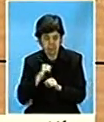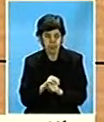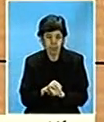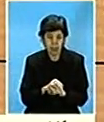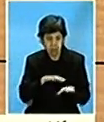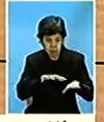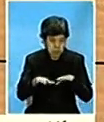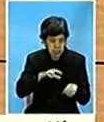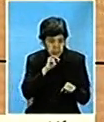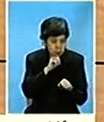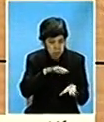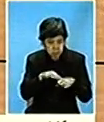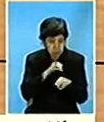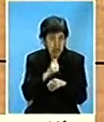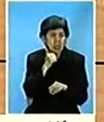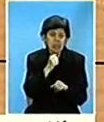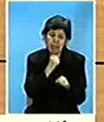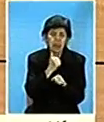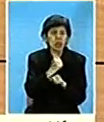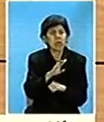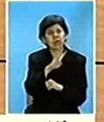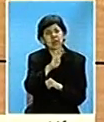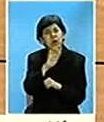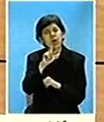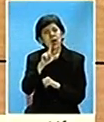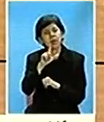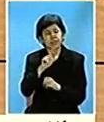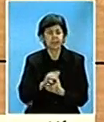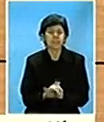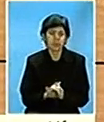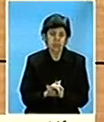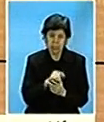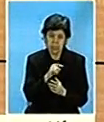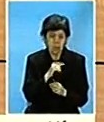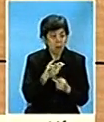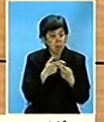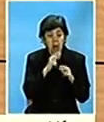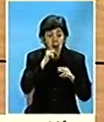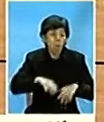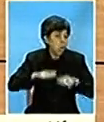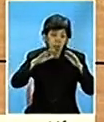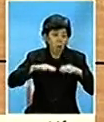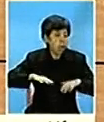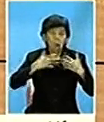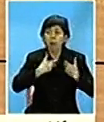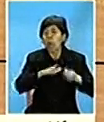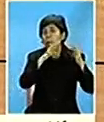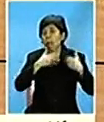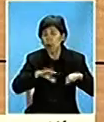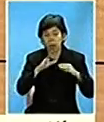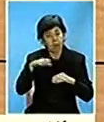บริหารจัดการได้เต็มที่ได้แค่400ล้านลูกบาศก์เมตรที่เหลือปล่อยให้ท่วมแล้วก็ทิ้งให้